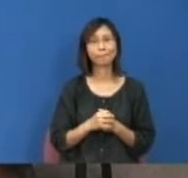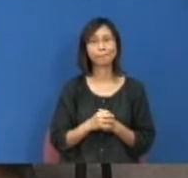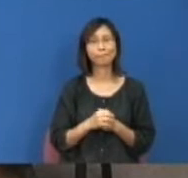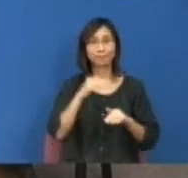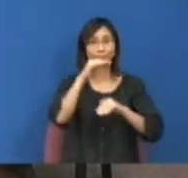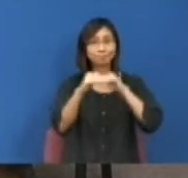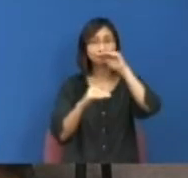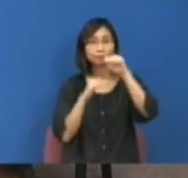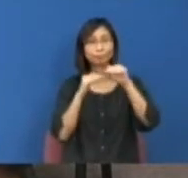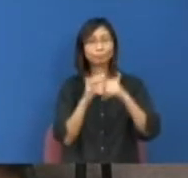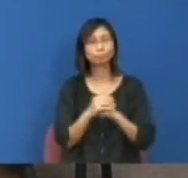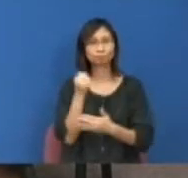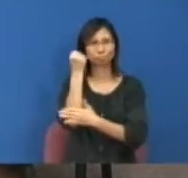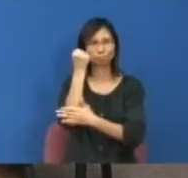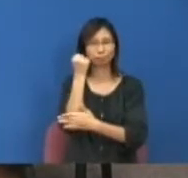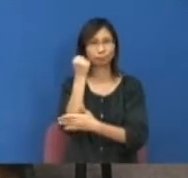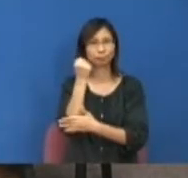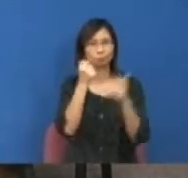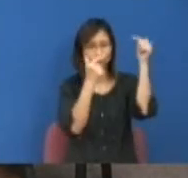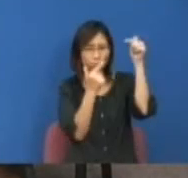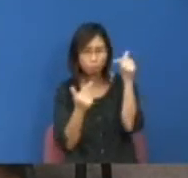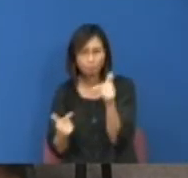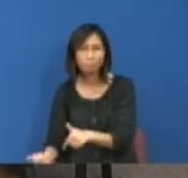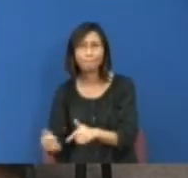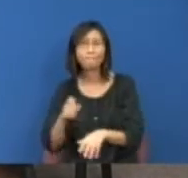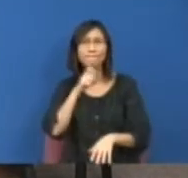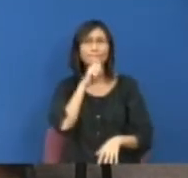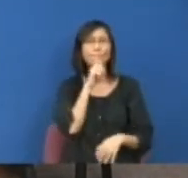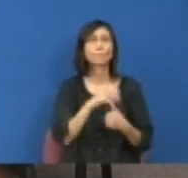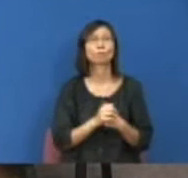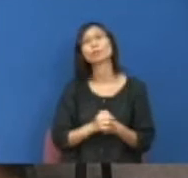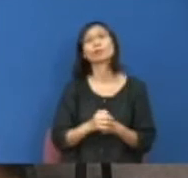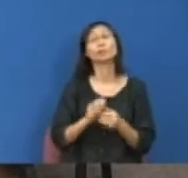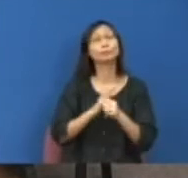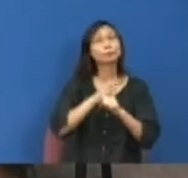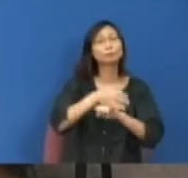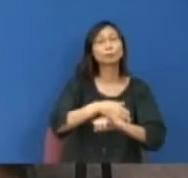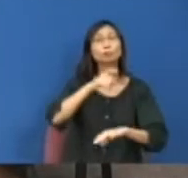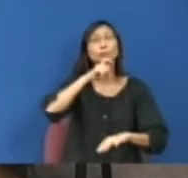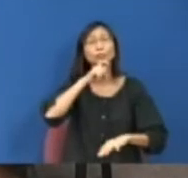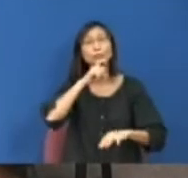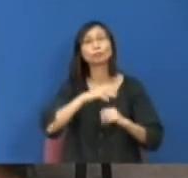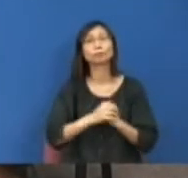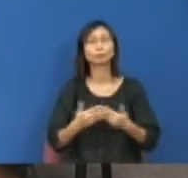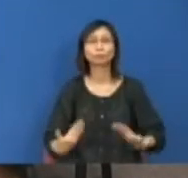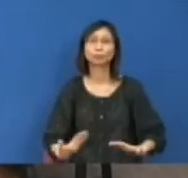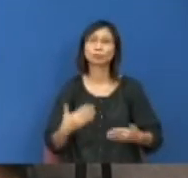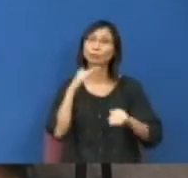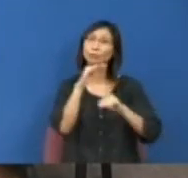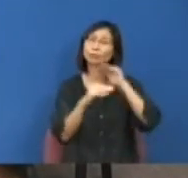階級鬥爭就永遠都存在嘅啦。只要呢個社會係分裂咗做唔同嘅階級，而有一個階級係要